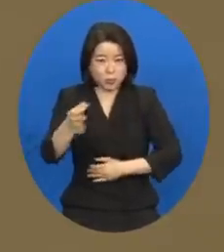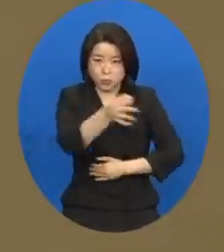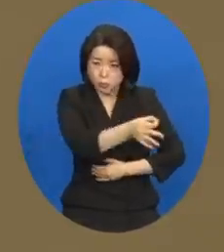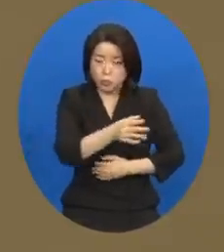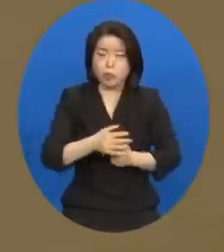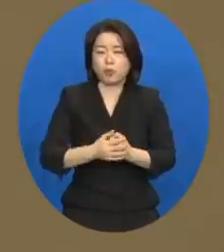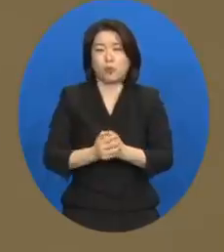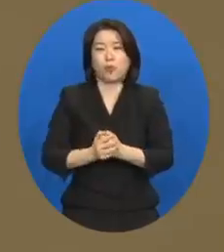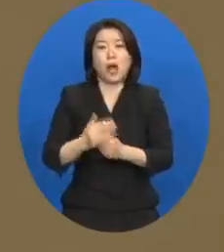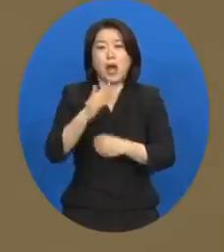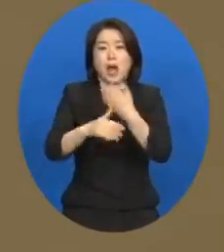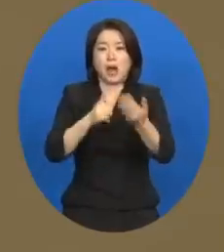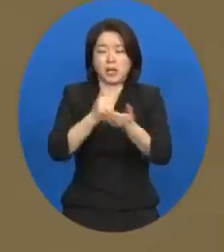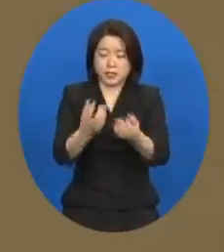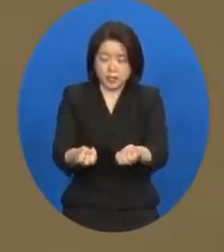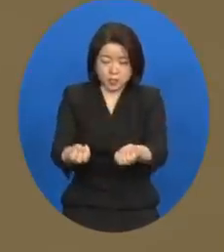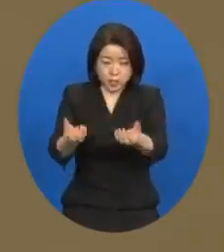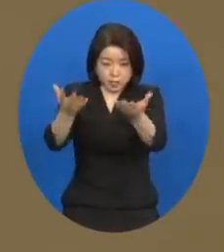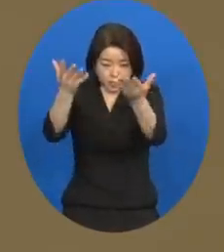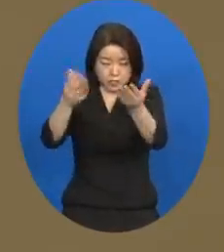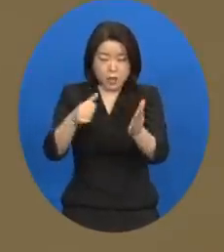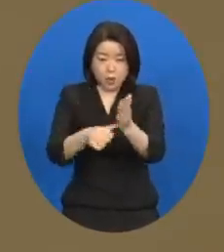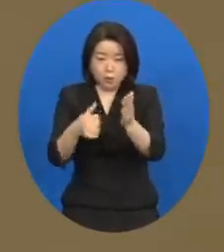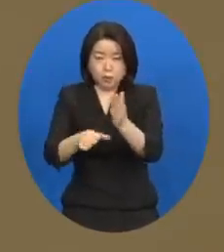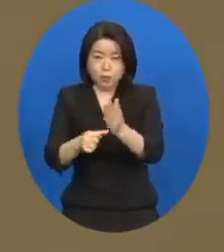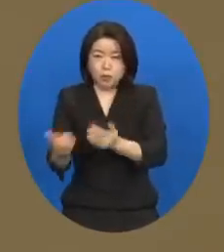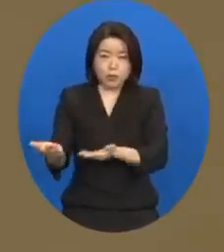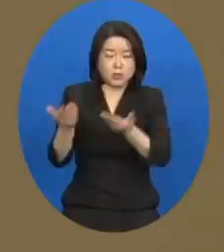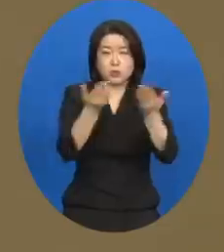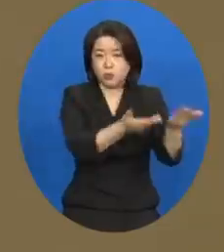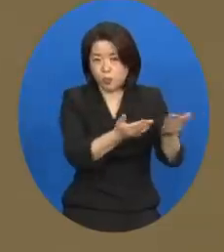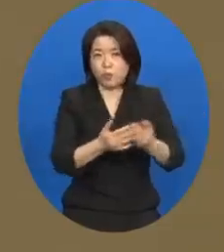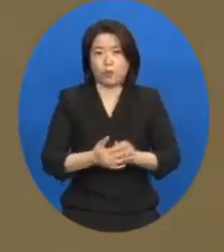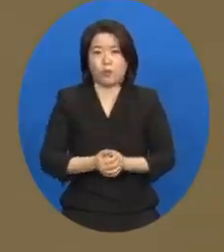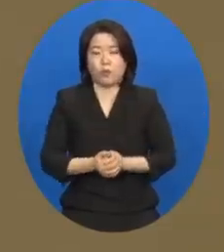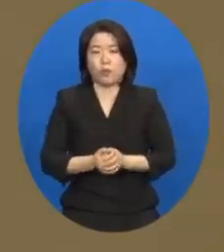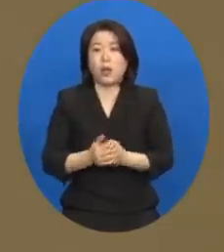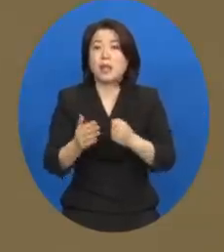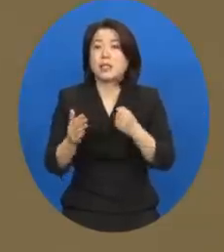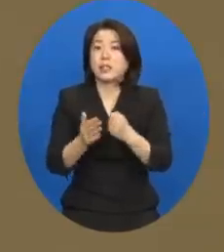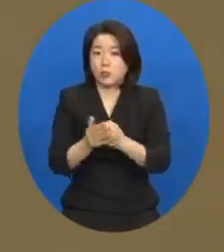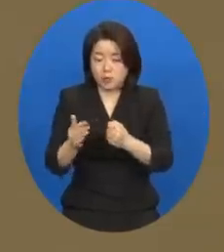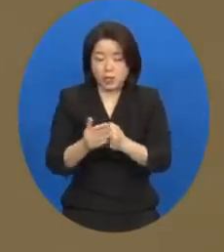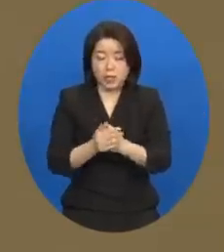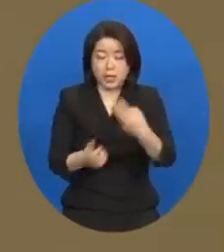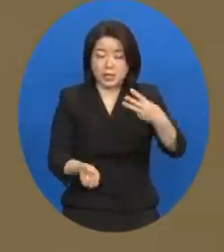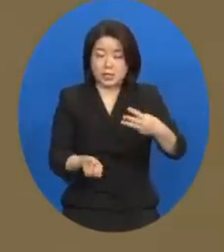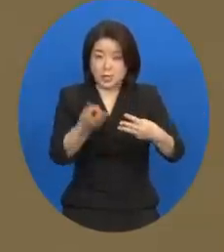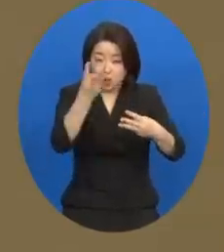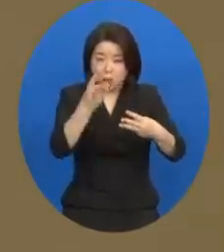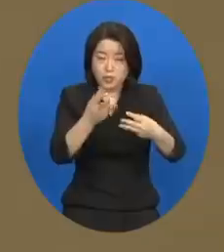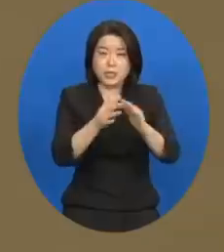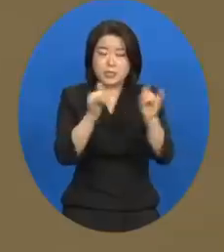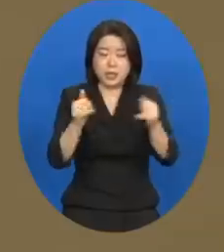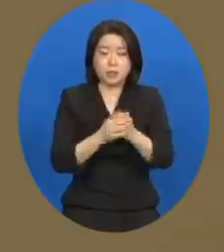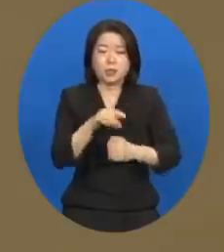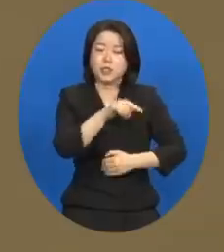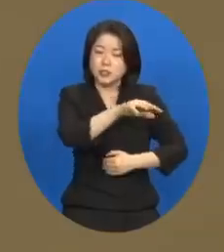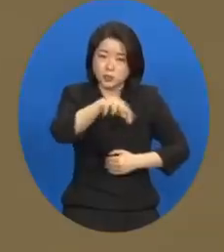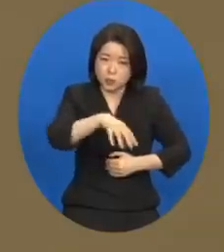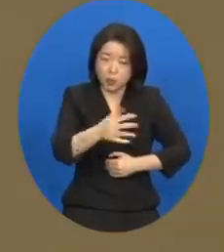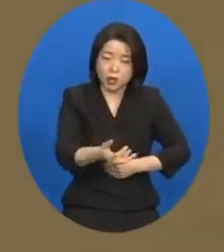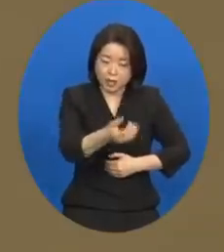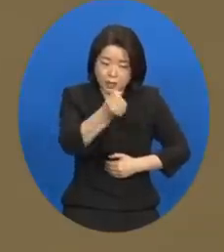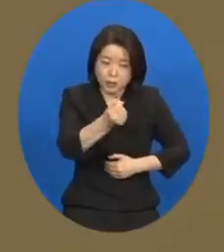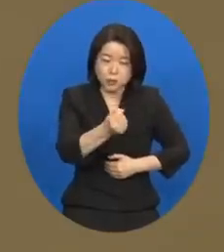그리고 하나님께 제사드릴 재물을 바치고, 그래서 레위 지파가 먹고 살게